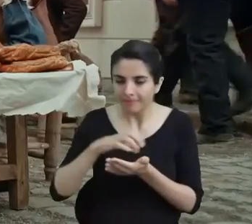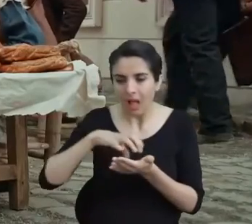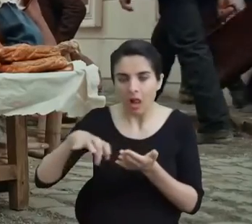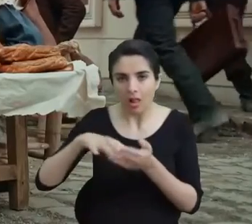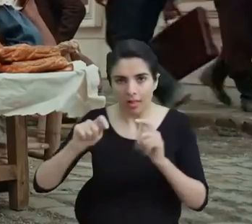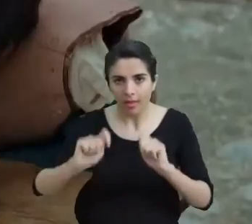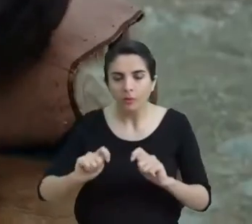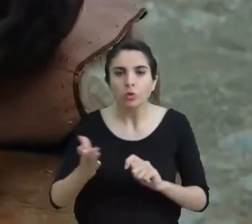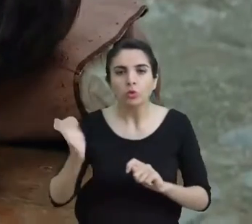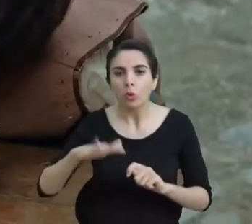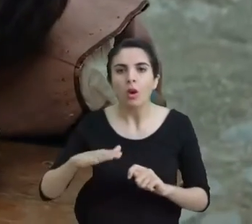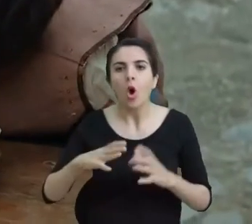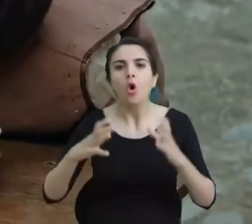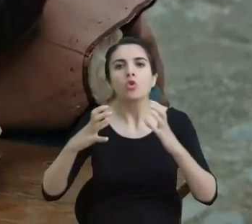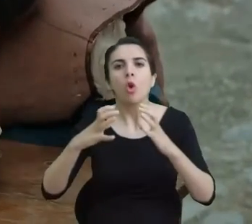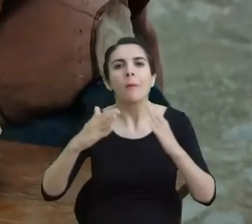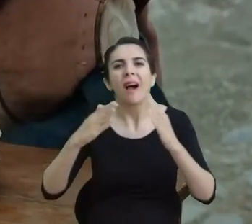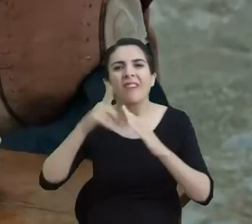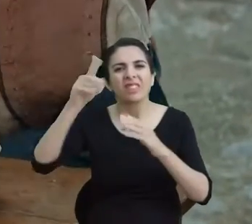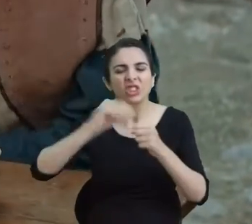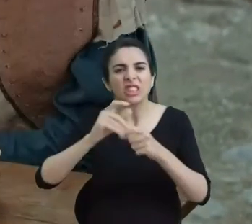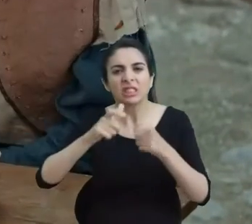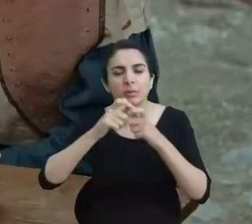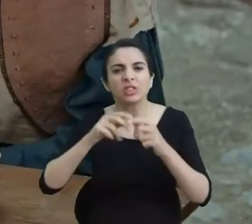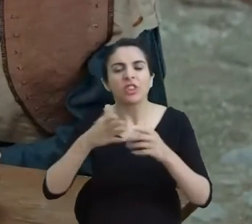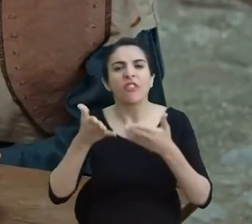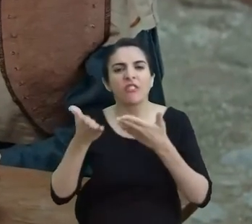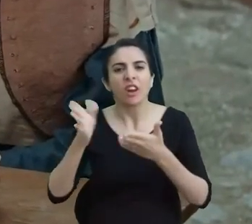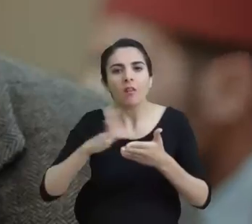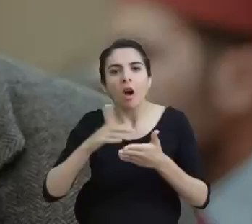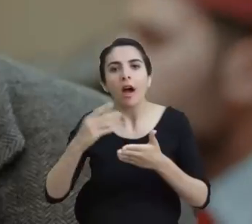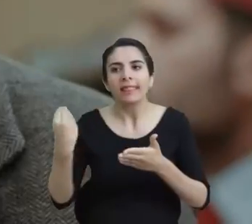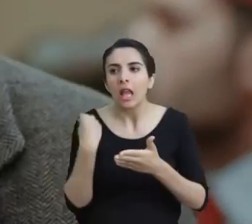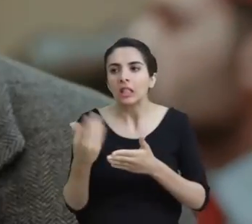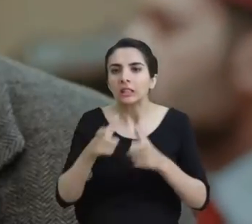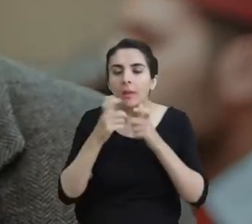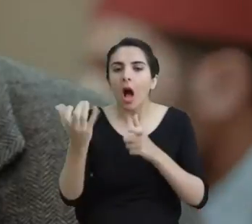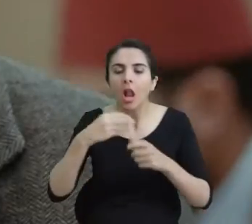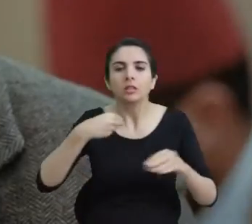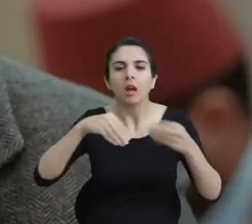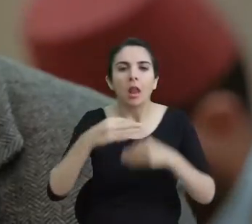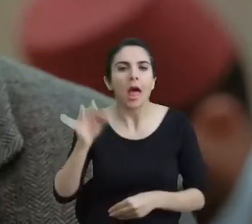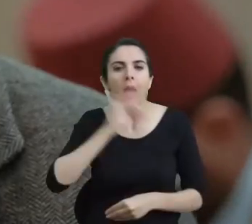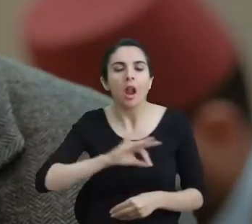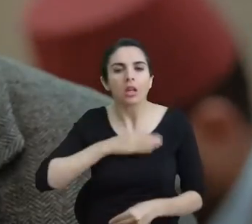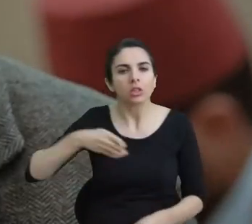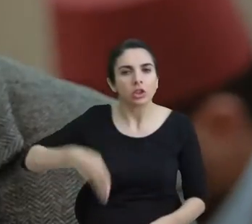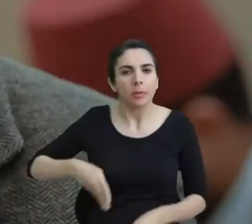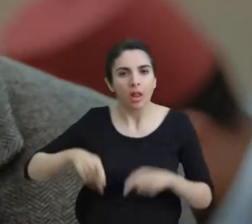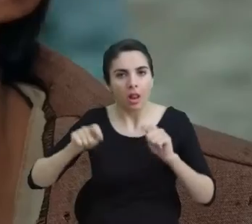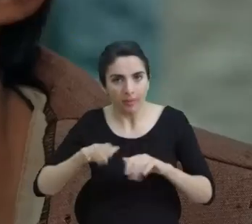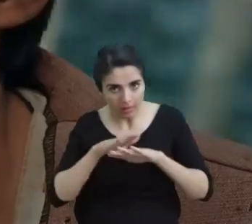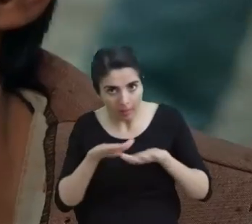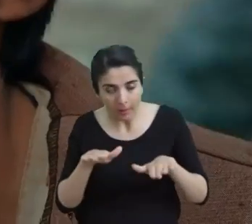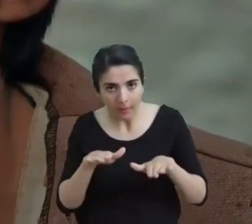ayır. Sonra tophanedeki simitçi fırınına git. Kendine yeni simitler al satmak için. Kârını da cebine koyarsın